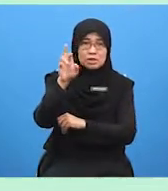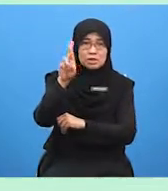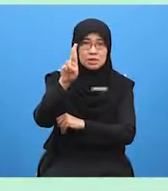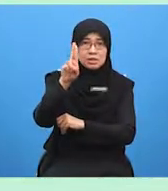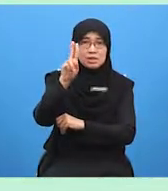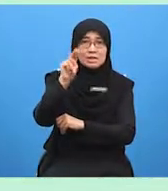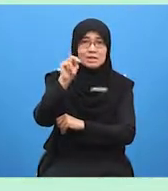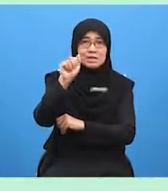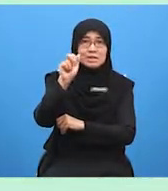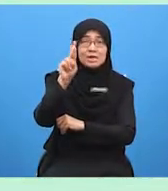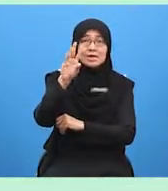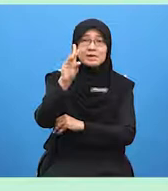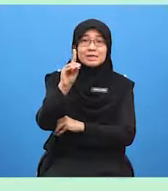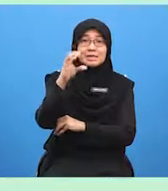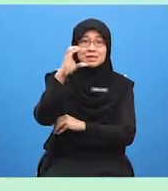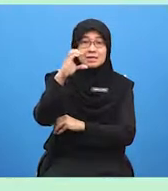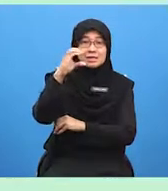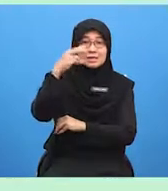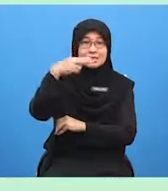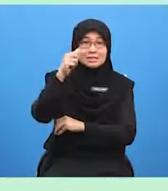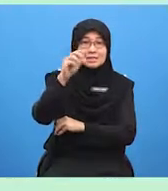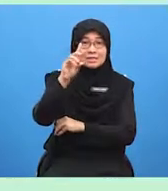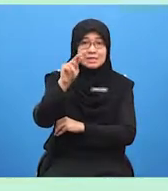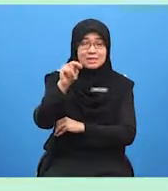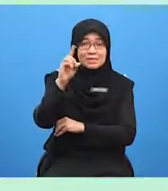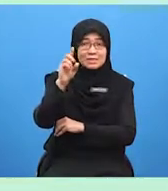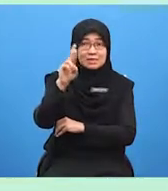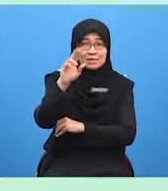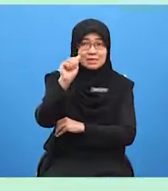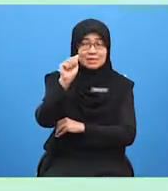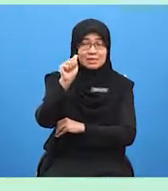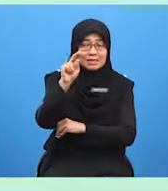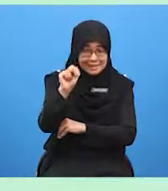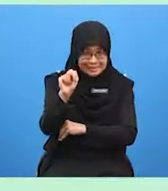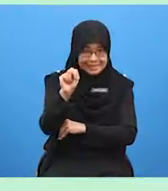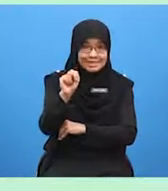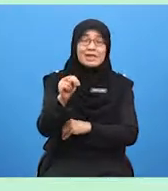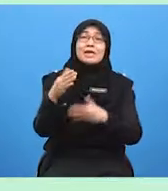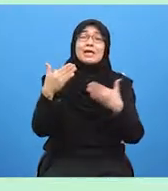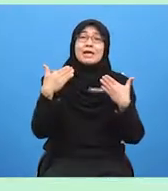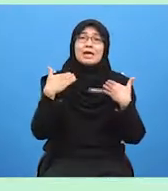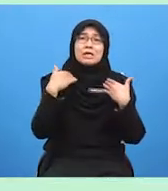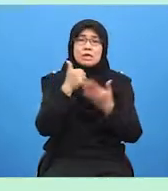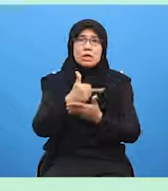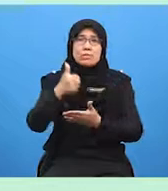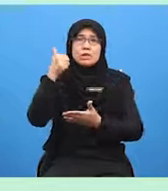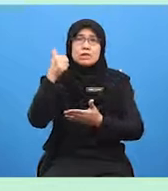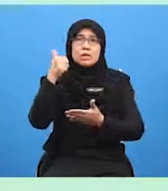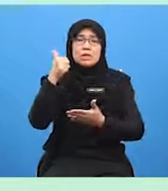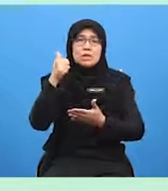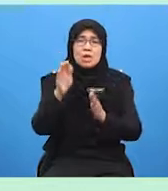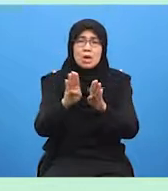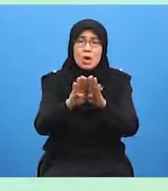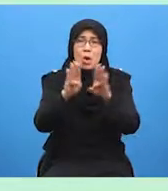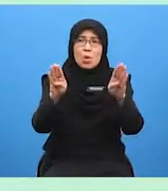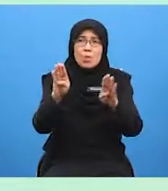Chandran. Beliau merupakan pereka fesyen Malaysia pertama yang menjuarai Open Europe Contest.